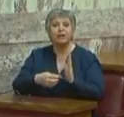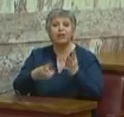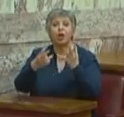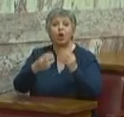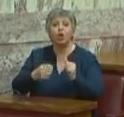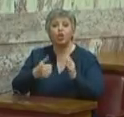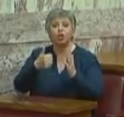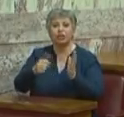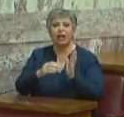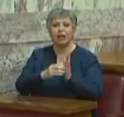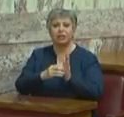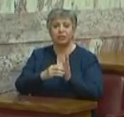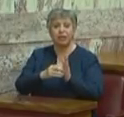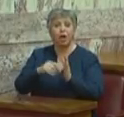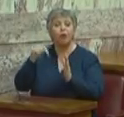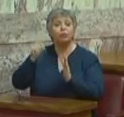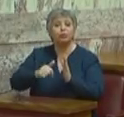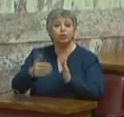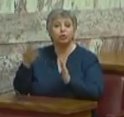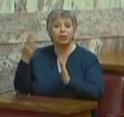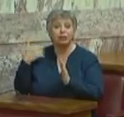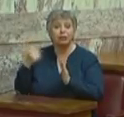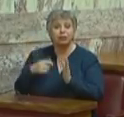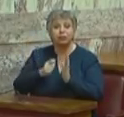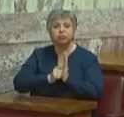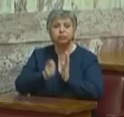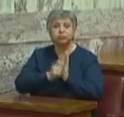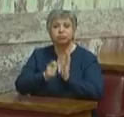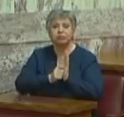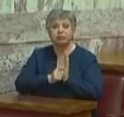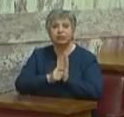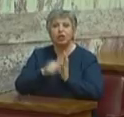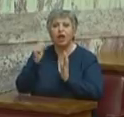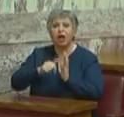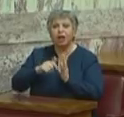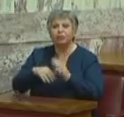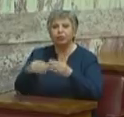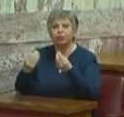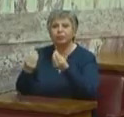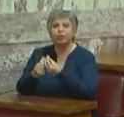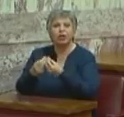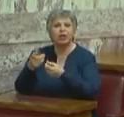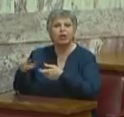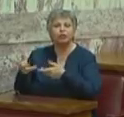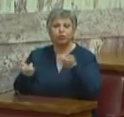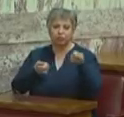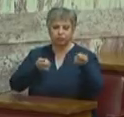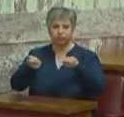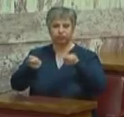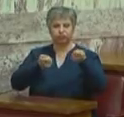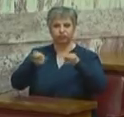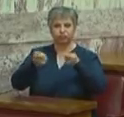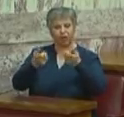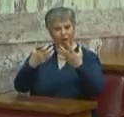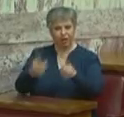το έφτιαξαν, το έκοψαν και το έραψαν στα μέτρα τους για να διαφεύγουν τον οποιοδήποτε έλεγχο. Η πρόταση